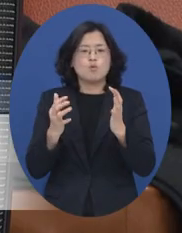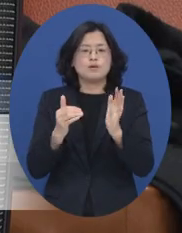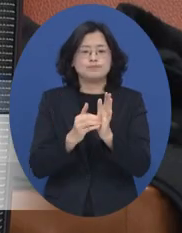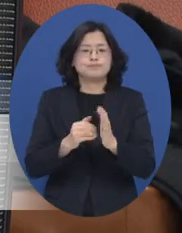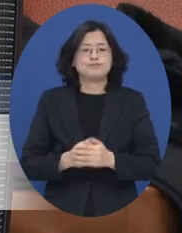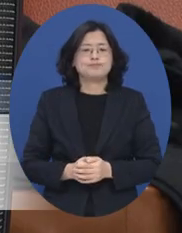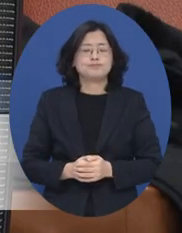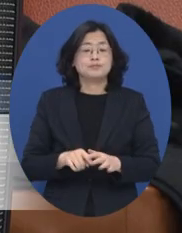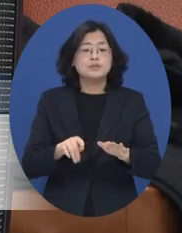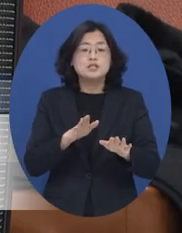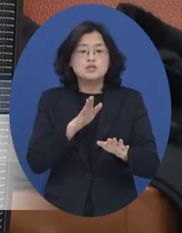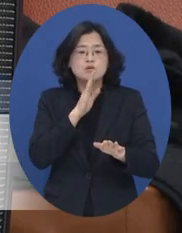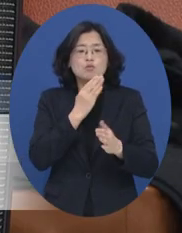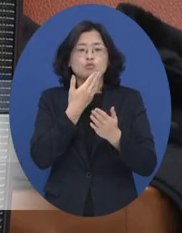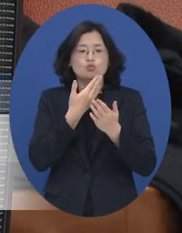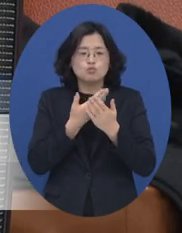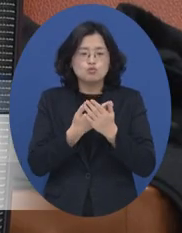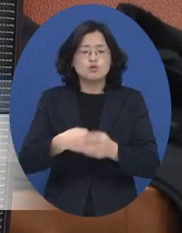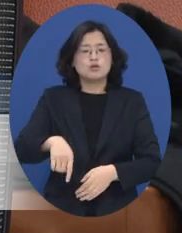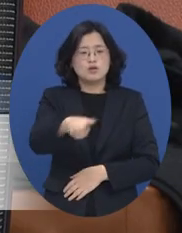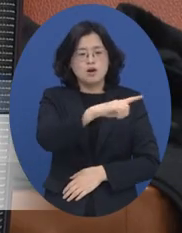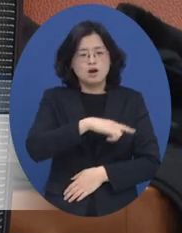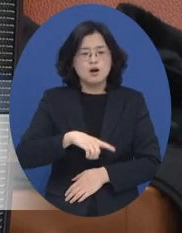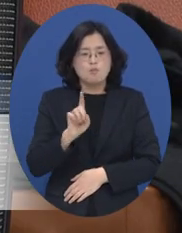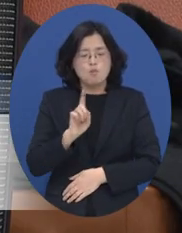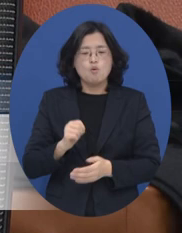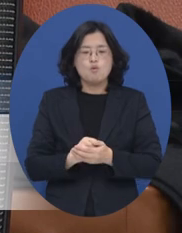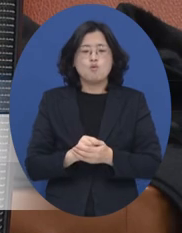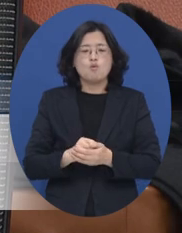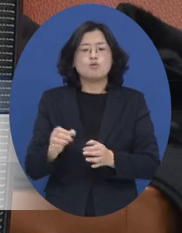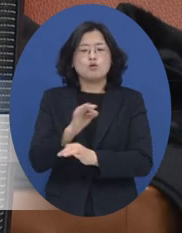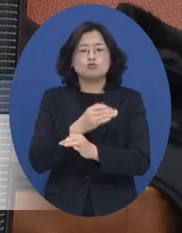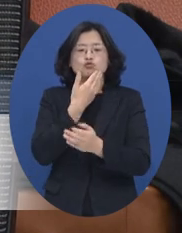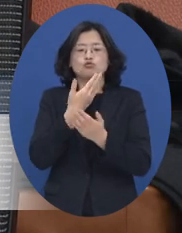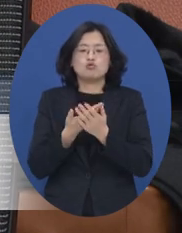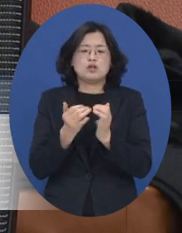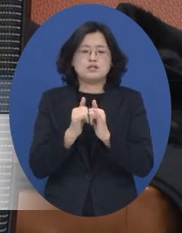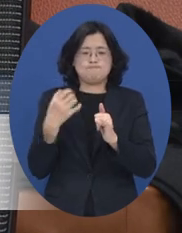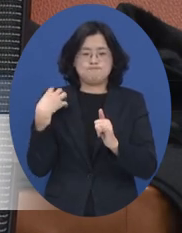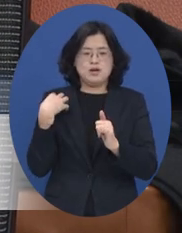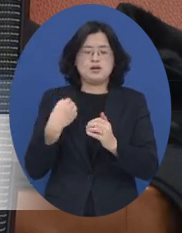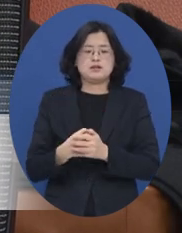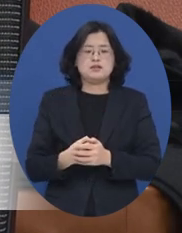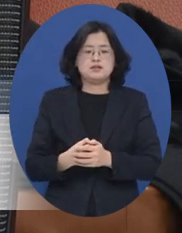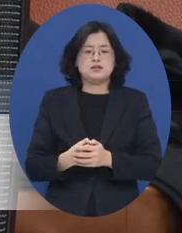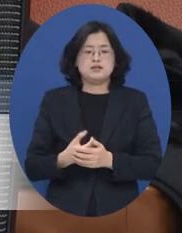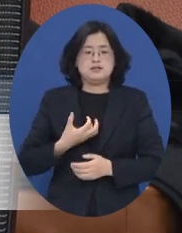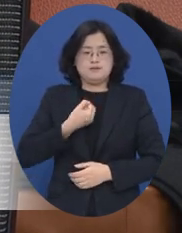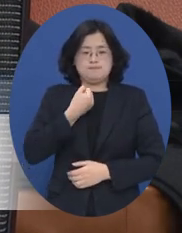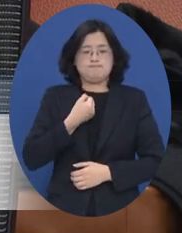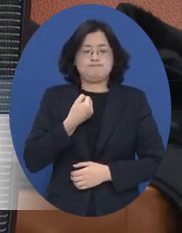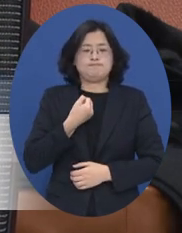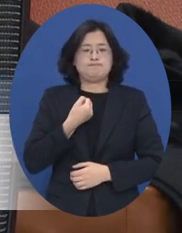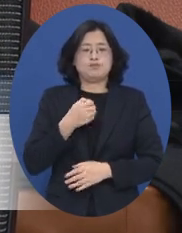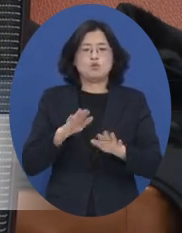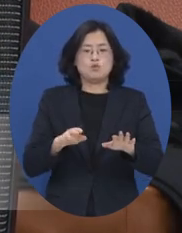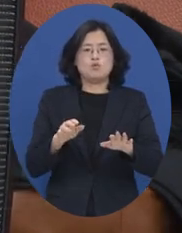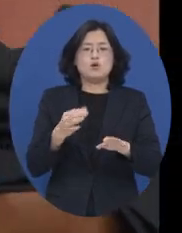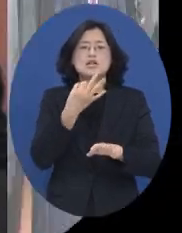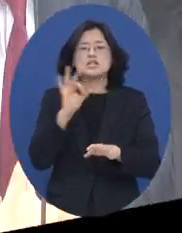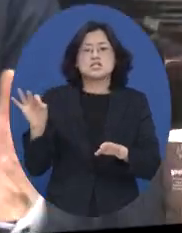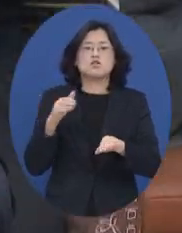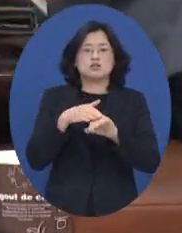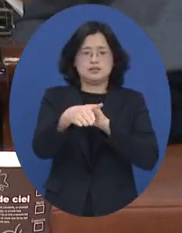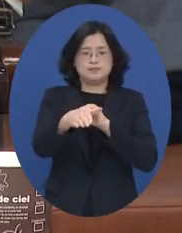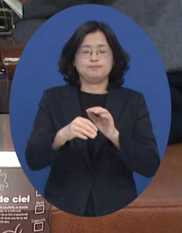이건 정말 귀하를 우리 경제의 중요한 주축이시고 주인이라는 사실을 인정하는 그런 방식이라고